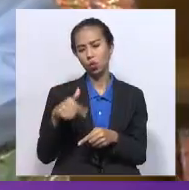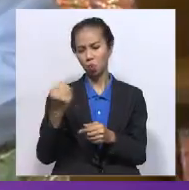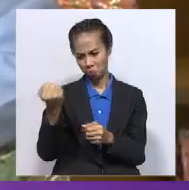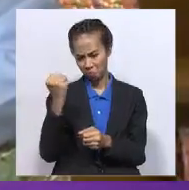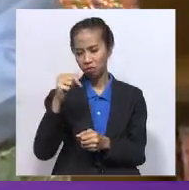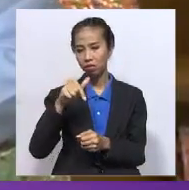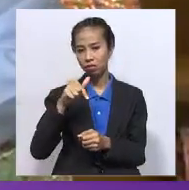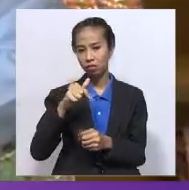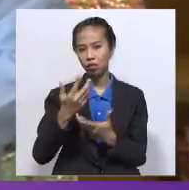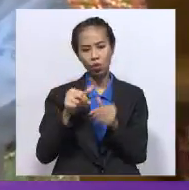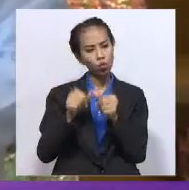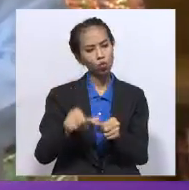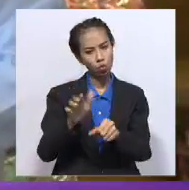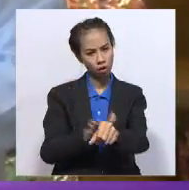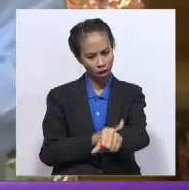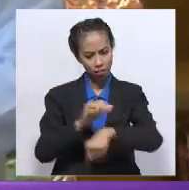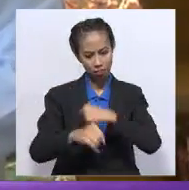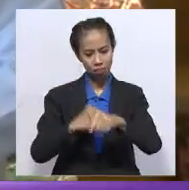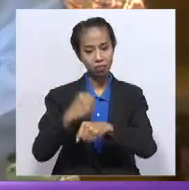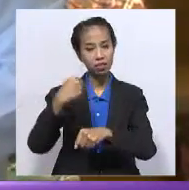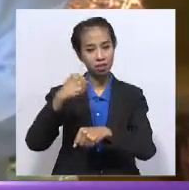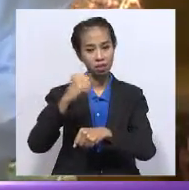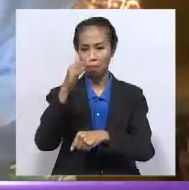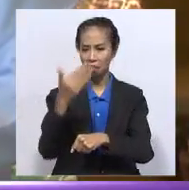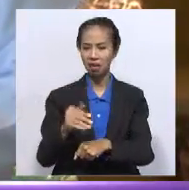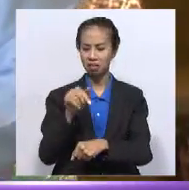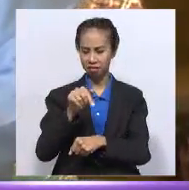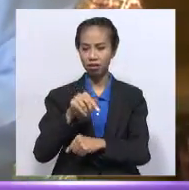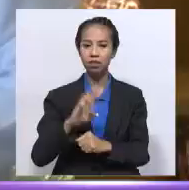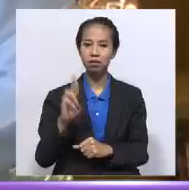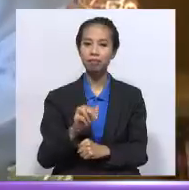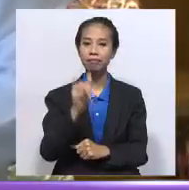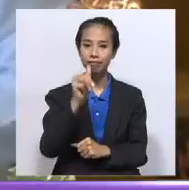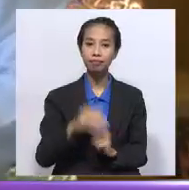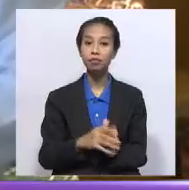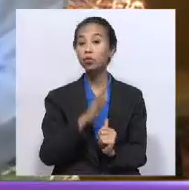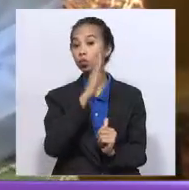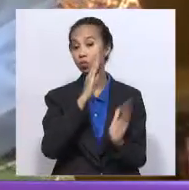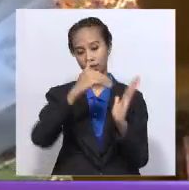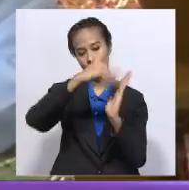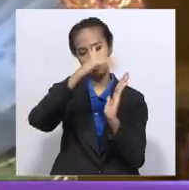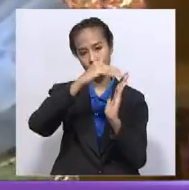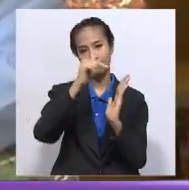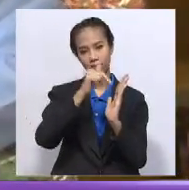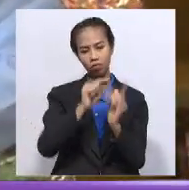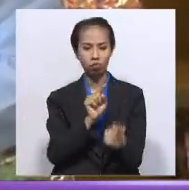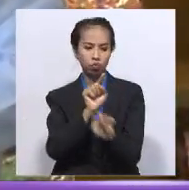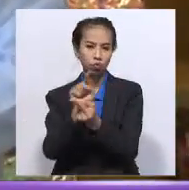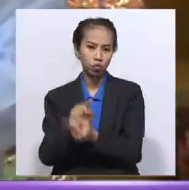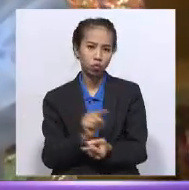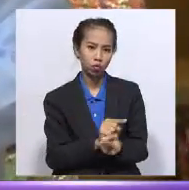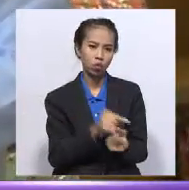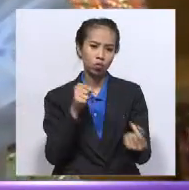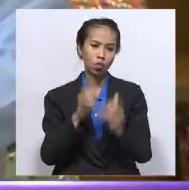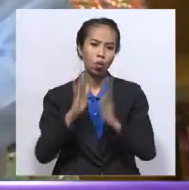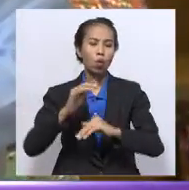านค่ะอายุงานอยู่ได้ถึง10ปีเป็นต้นไปเลย10ปีขึ้นไปเลยค่ะถ้าไปทางภาคเหนือนะคะก็จะเห็นว่าคนจีนอยู่น